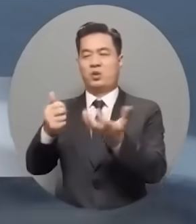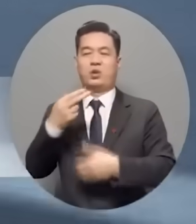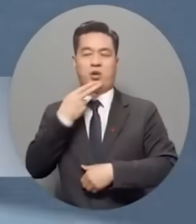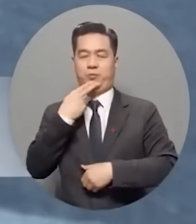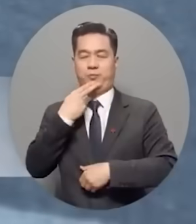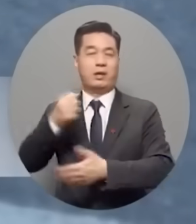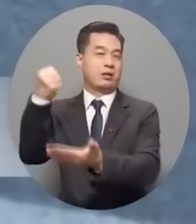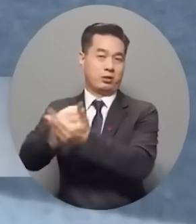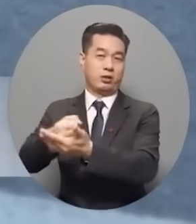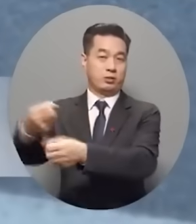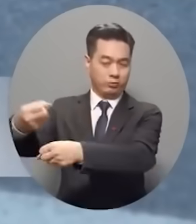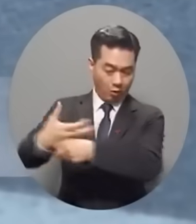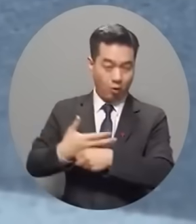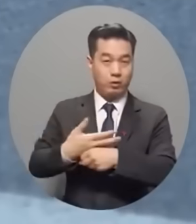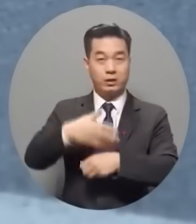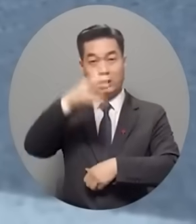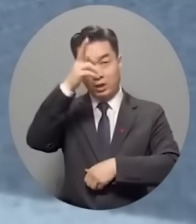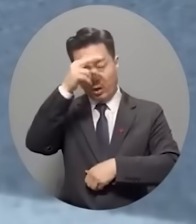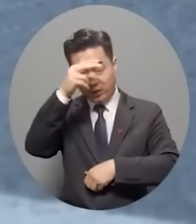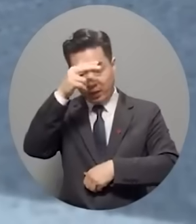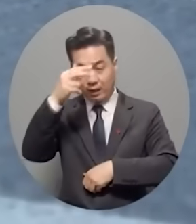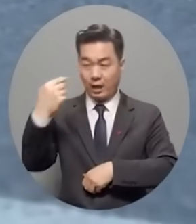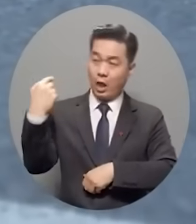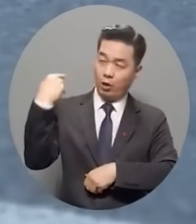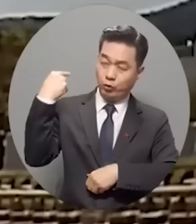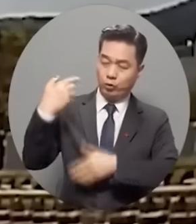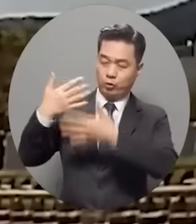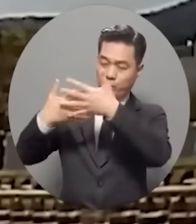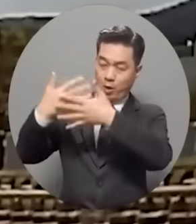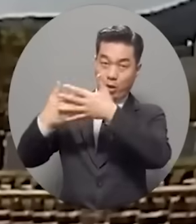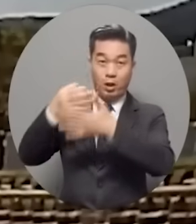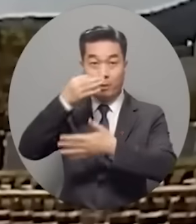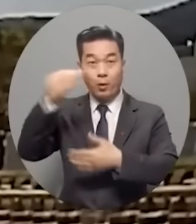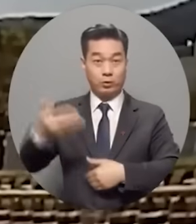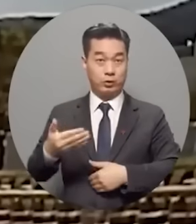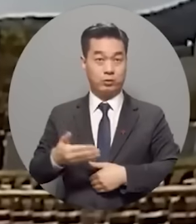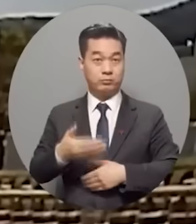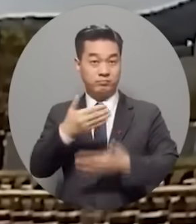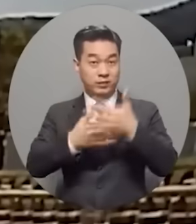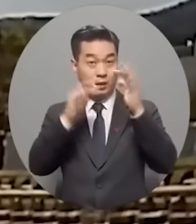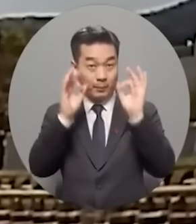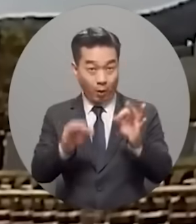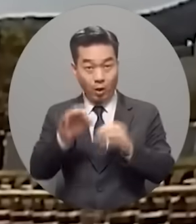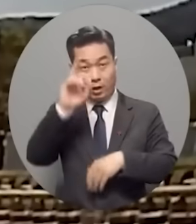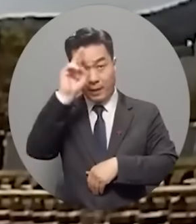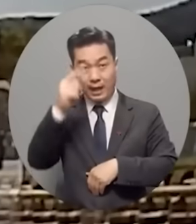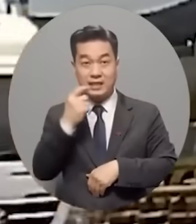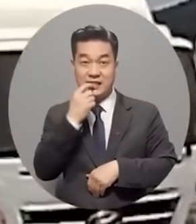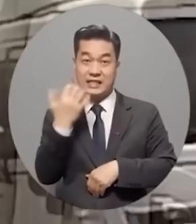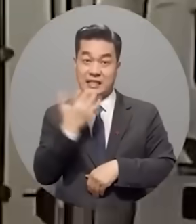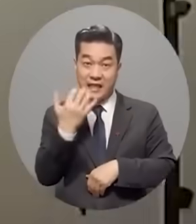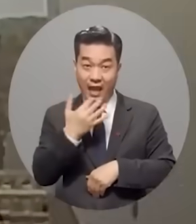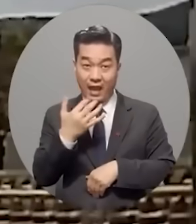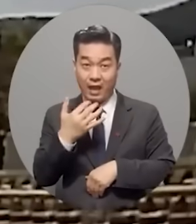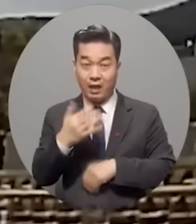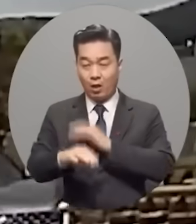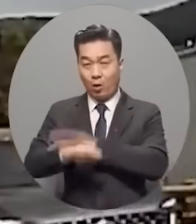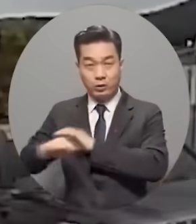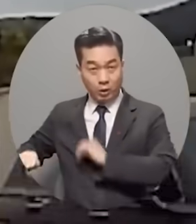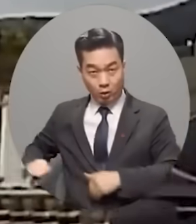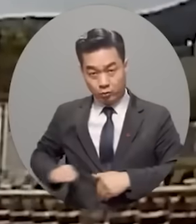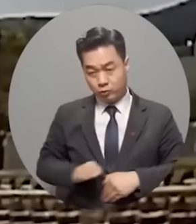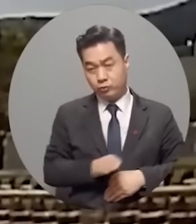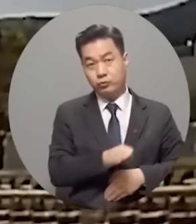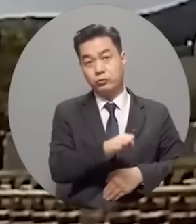함께 경찰차 후방 블랙박스 영상을 보내왔습니다. 영상엔 박 씨가 몰던 흰색 승합차가 우측으로 휜